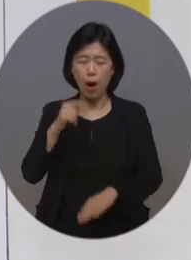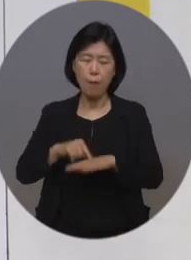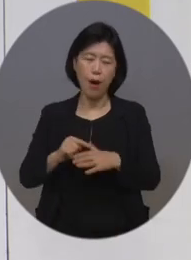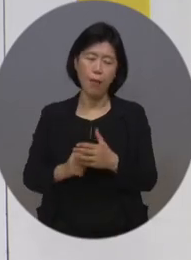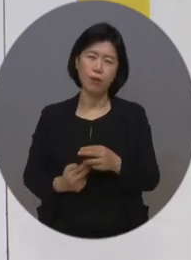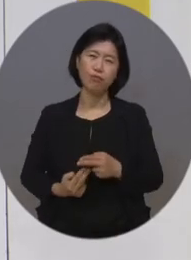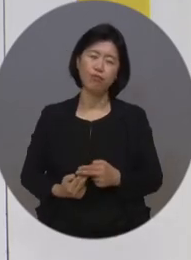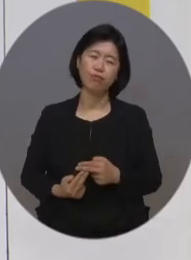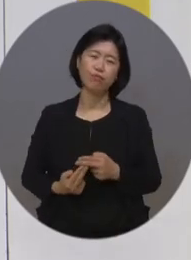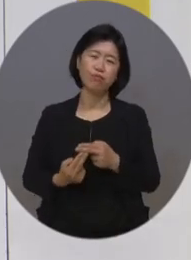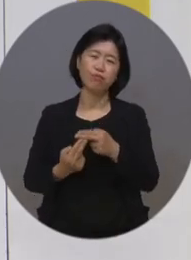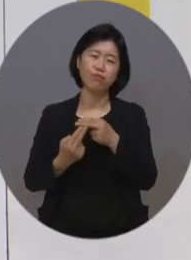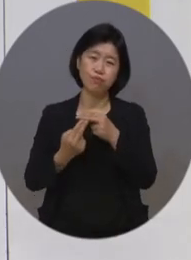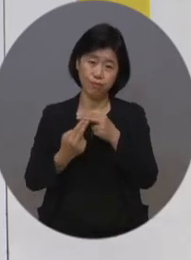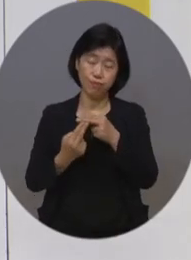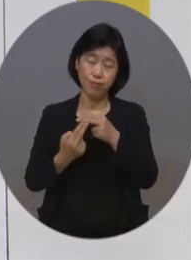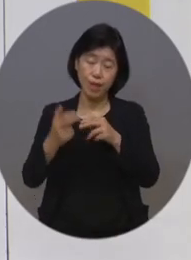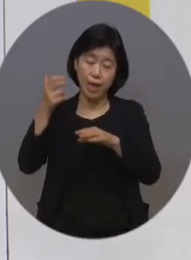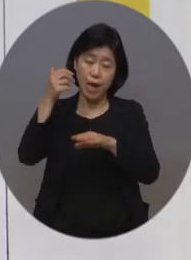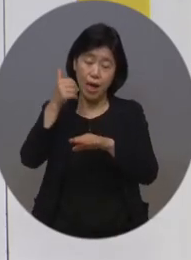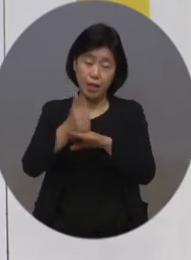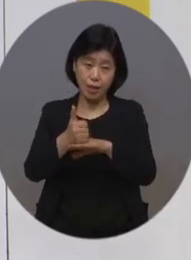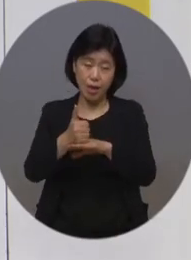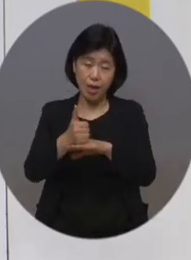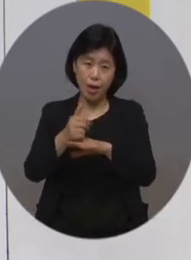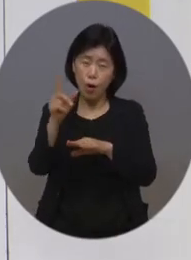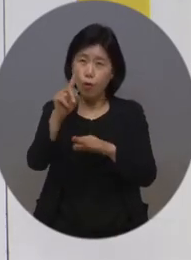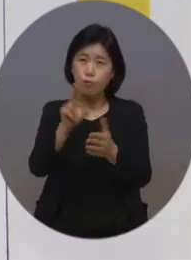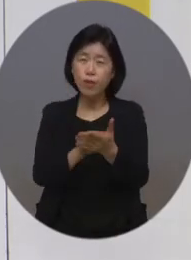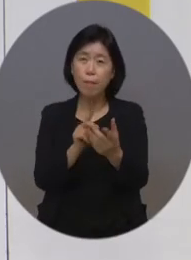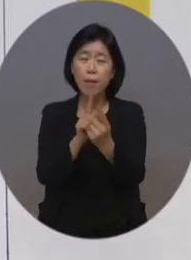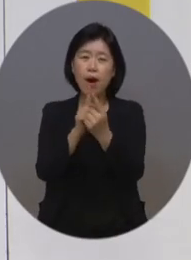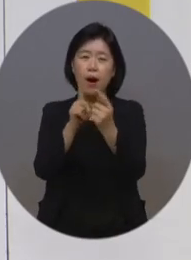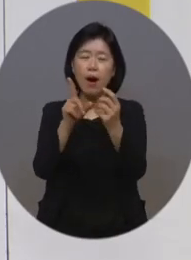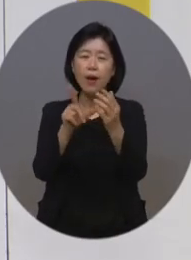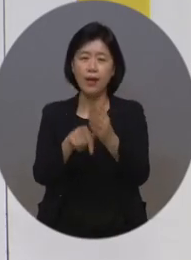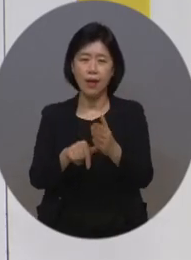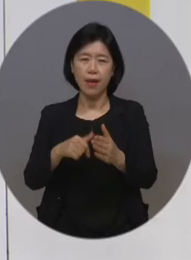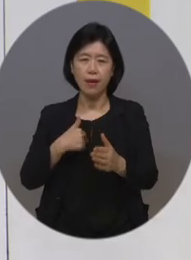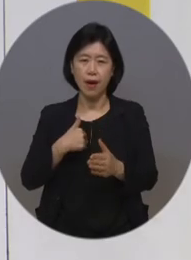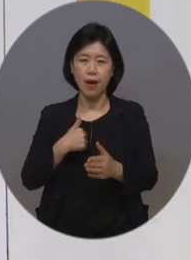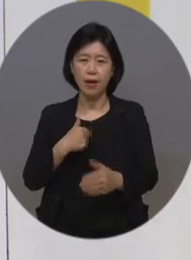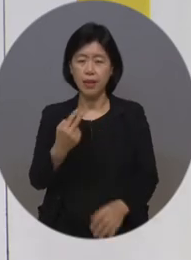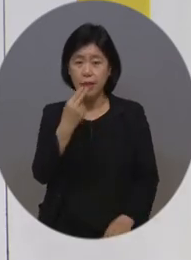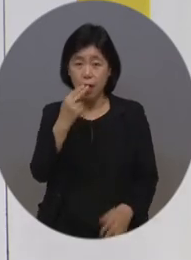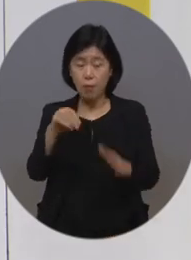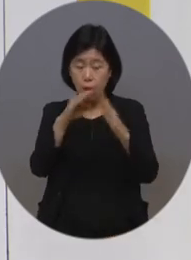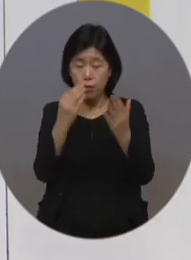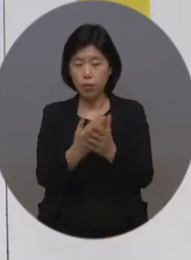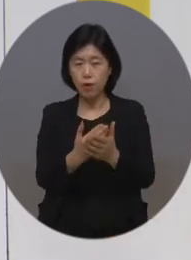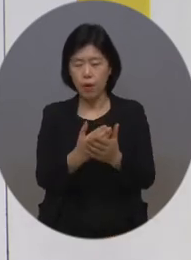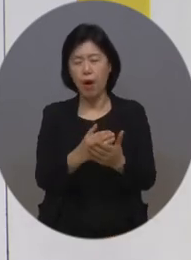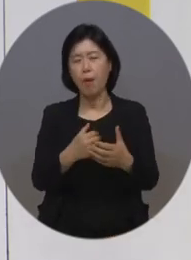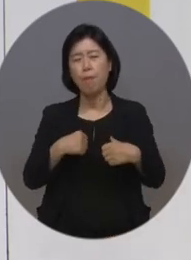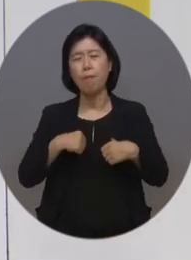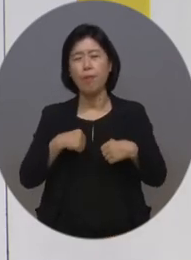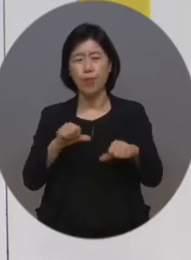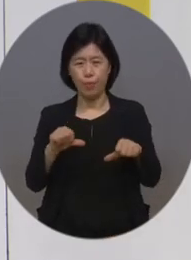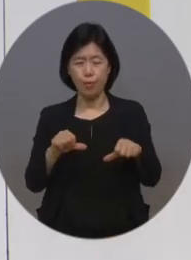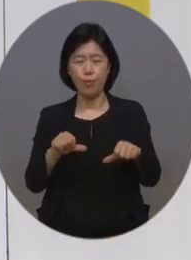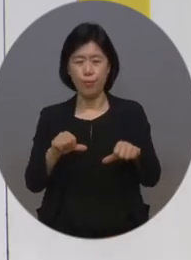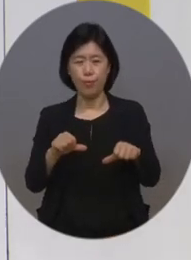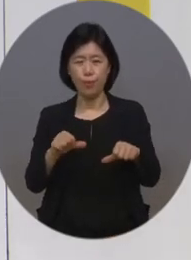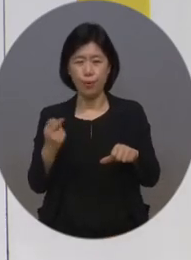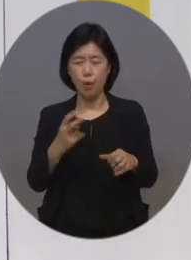자기야 기간 데 큰 어려움이 왔을 때는 그걸 어떠니 포기하거나 이런거에 대해서 자기 일을 해야 하는 쪽으로